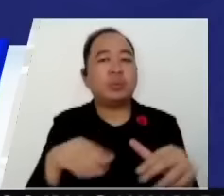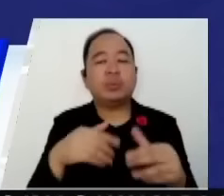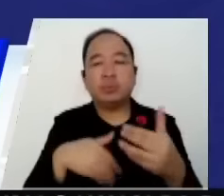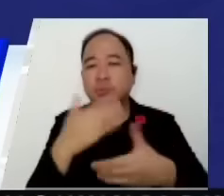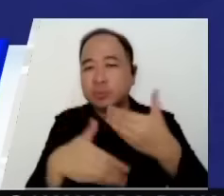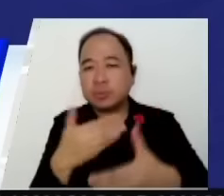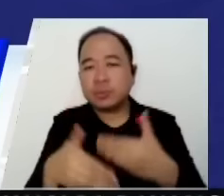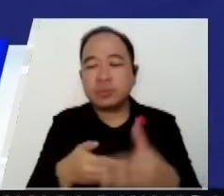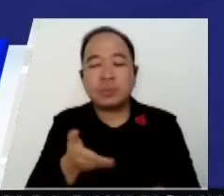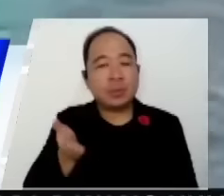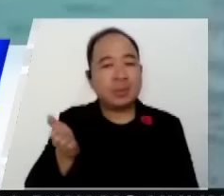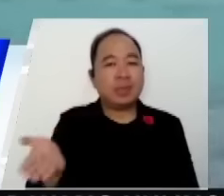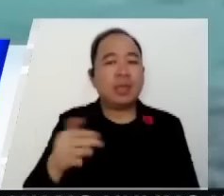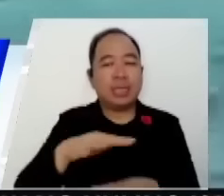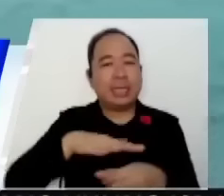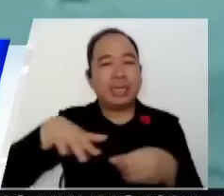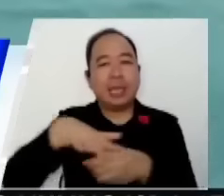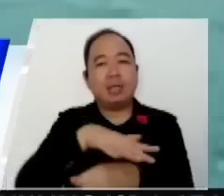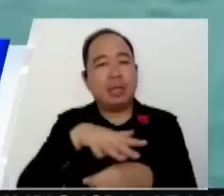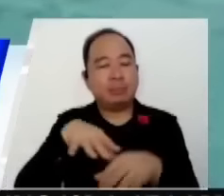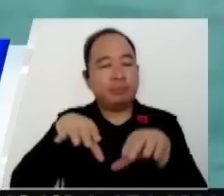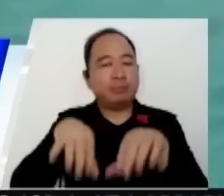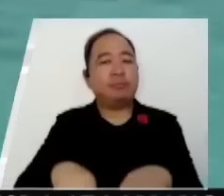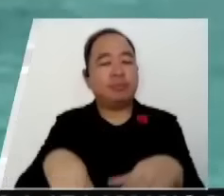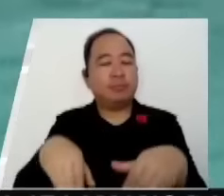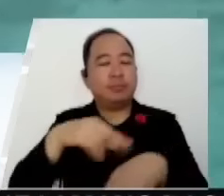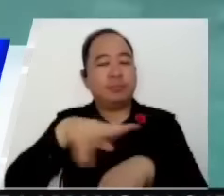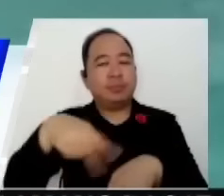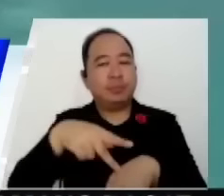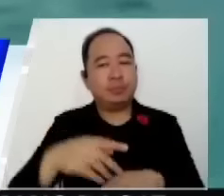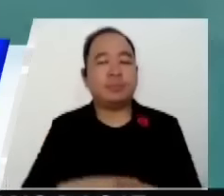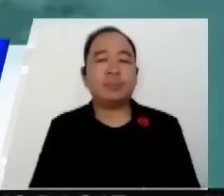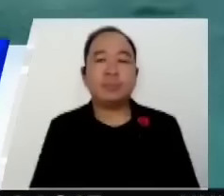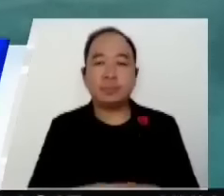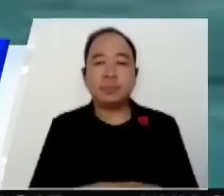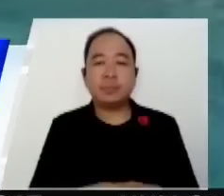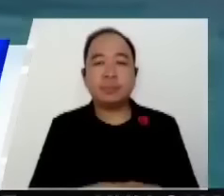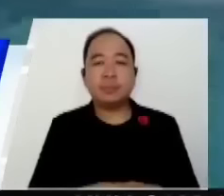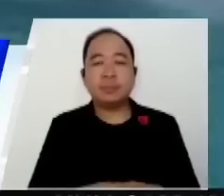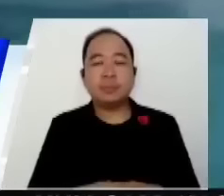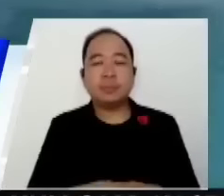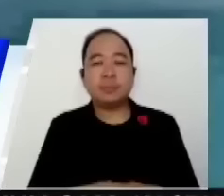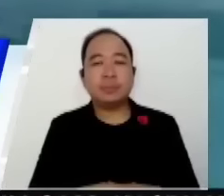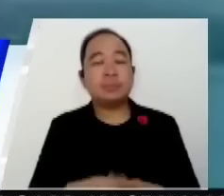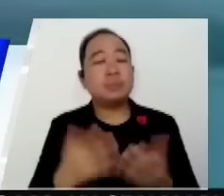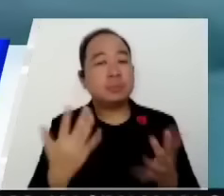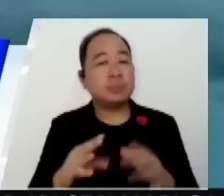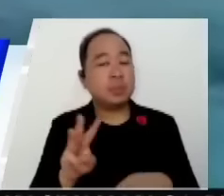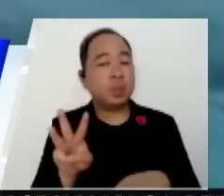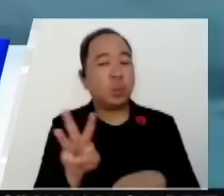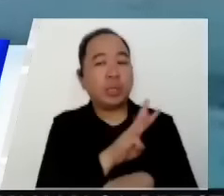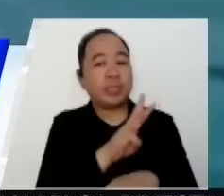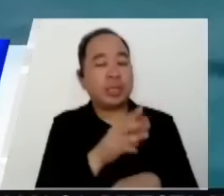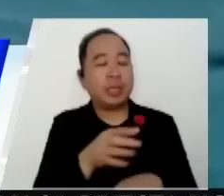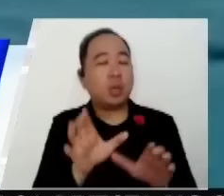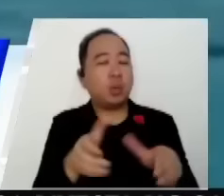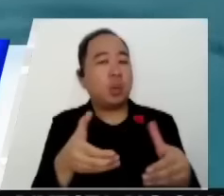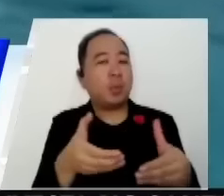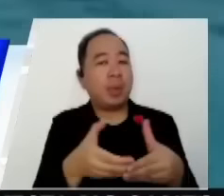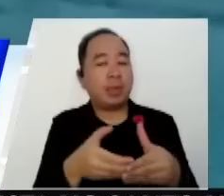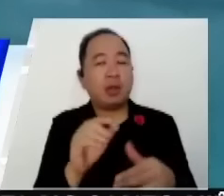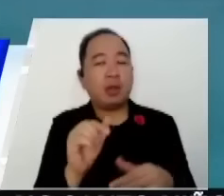in our territorial waters. Samantala, naghatid ng supply ng pagkain ng Western Command ng AFP sa mga sundalo sa BRP